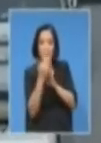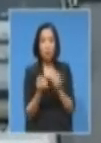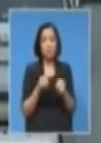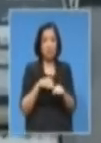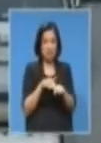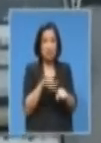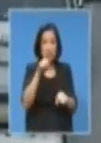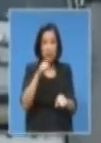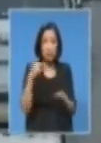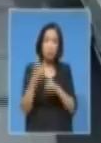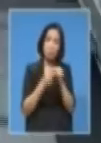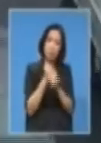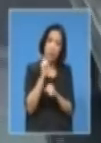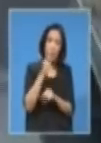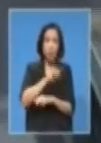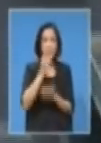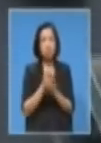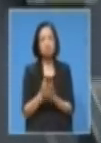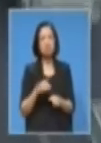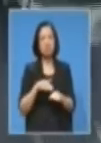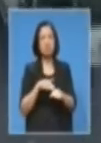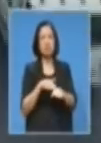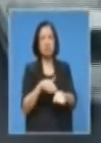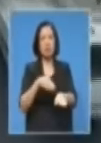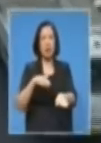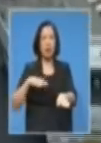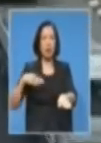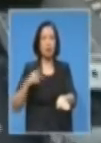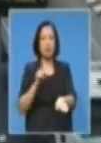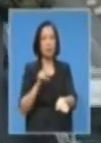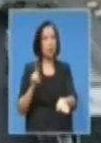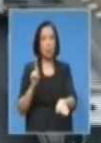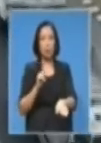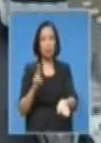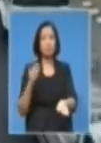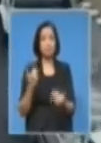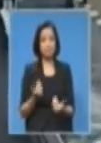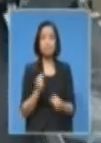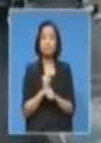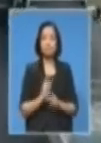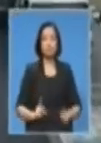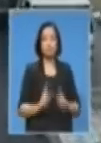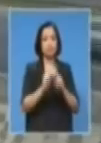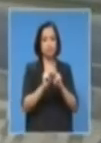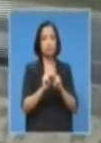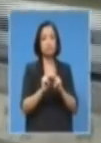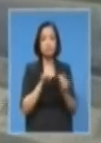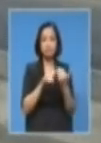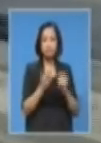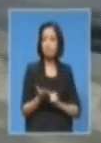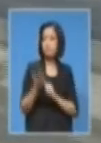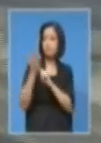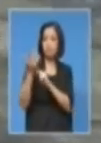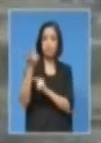าวเป็น10กิโลนะครับขณะนี้นั้นทางกระทรวงคมนาคมก็ได้เสนอเรื่องนี้ต่อคณะรัฐมนตรีแล้วก็ทางสภา